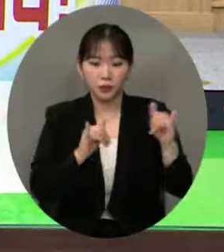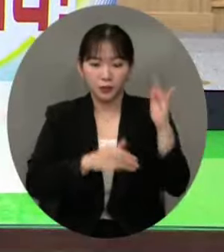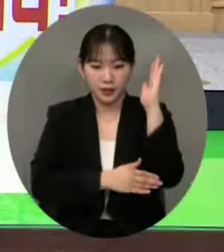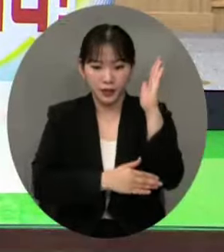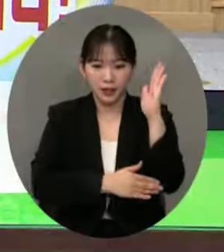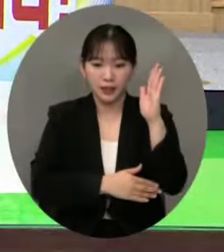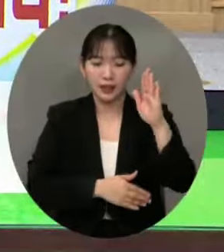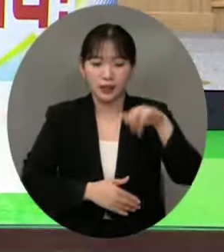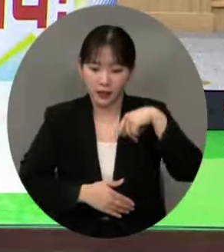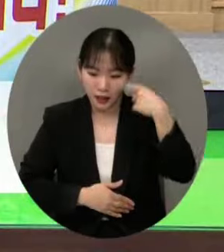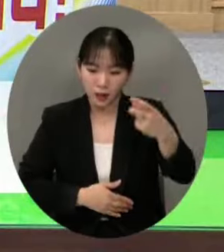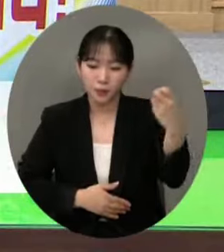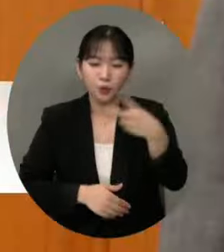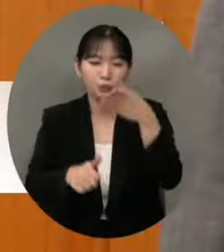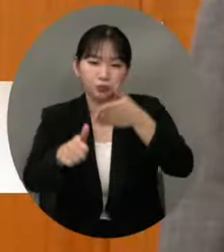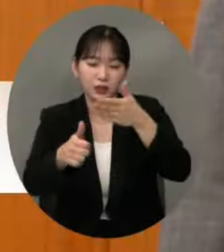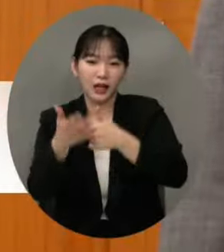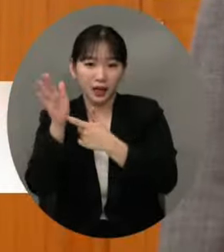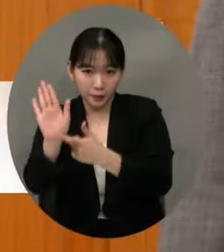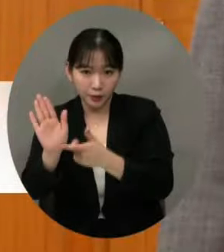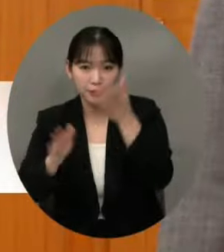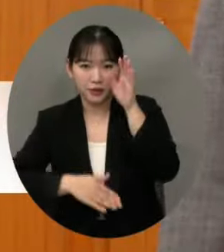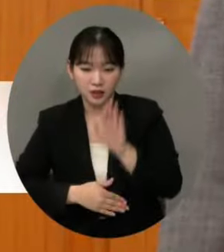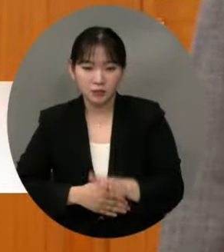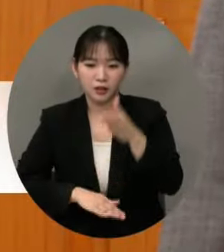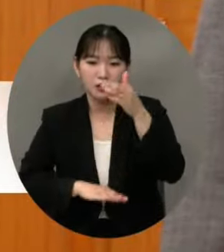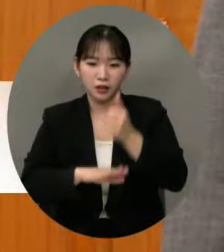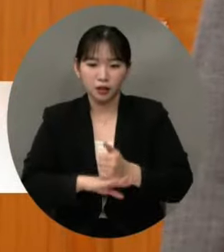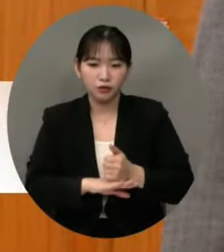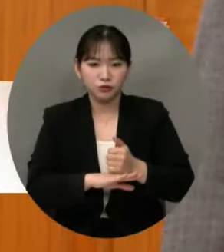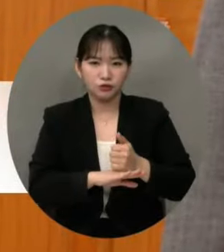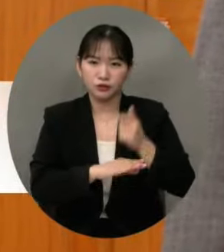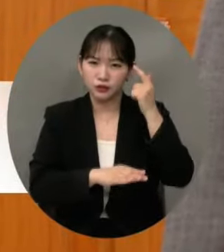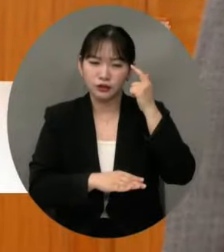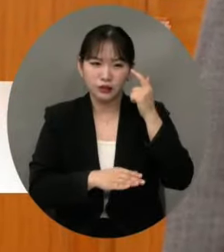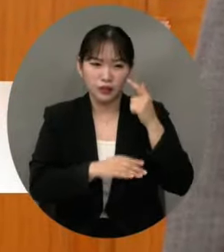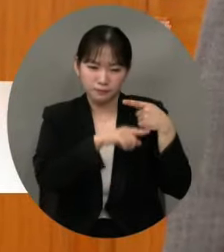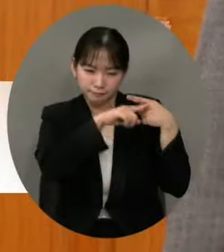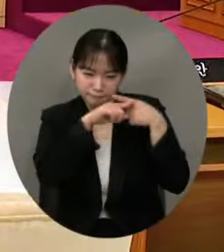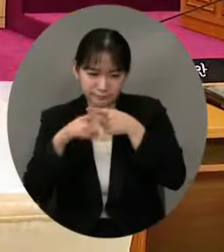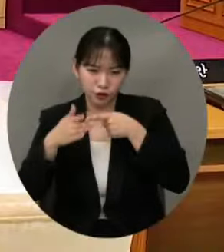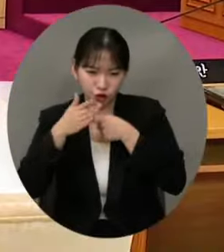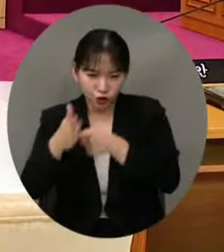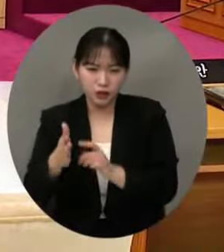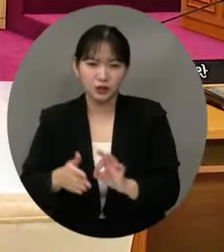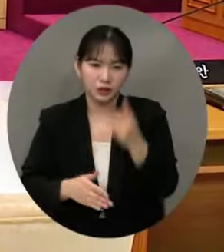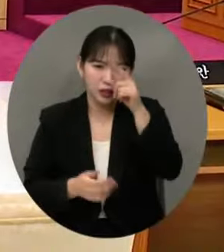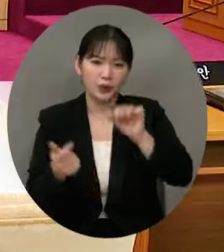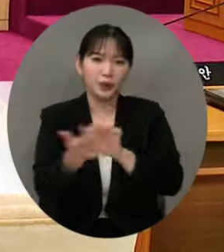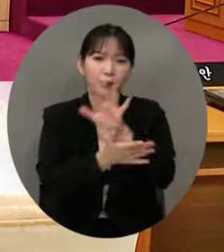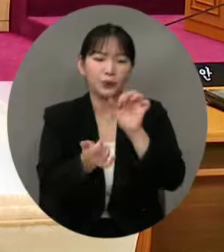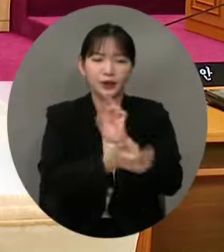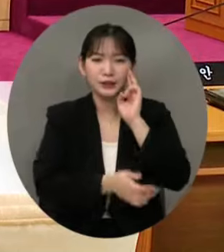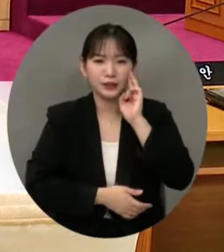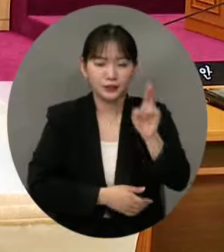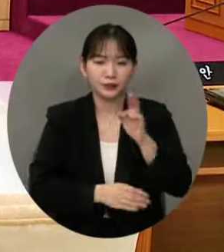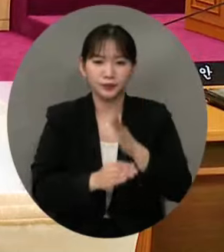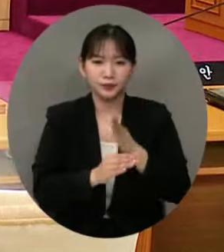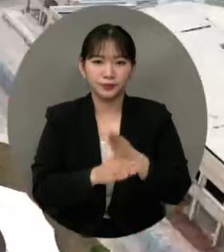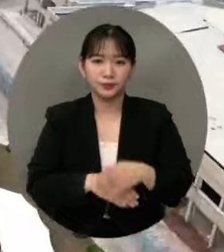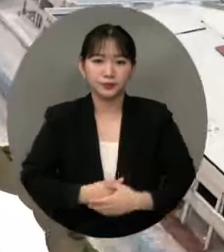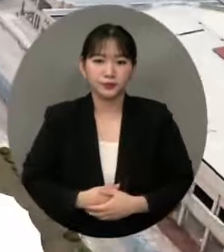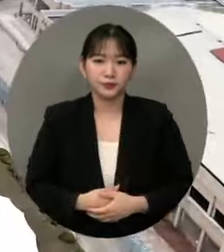이어 호소문까지 발표했지만 결국 의견 수렴 없이 일방적인 추진에 따른 파장은 걷잡을 수 없이 커지고